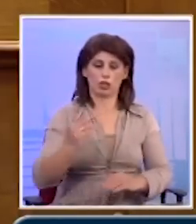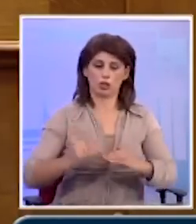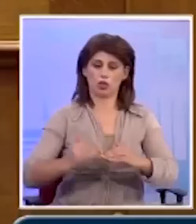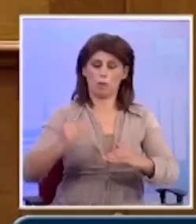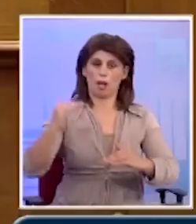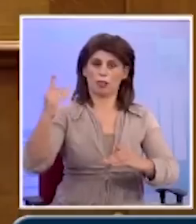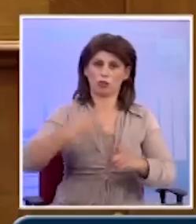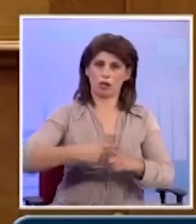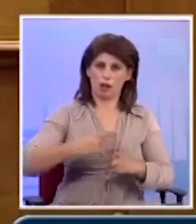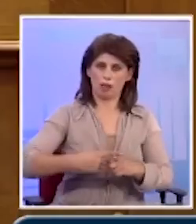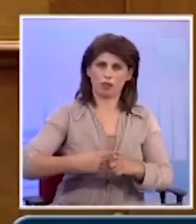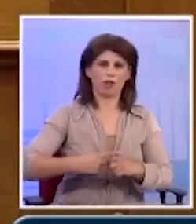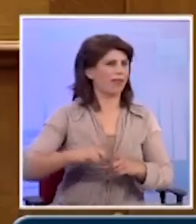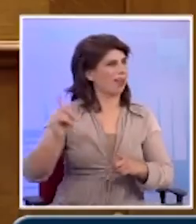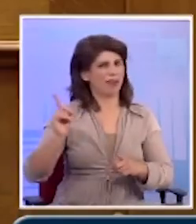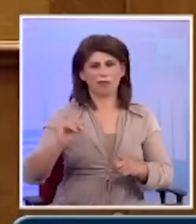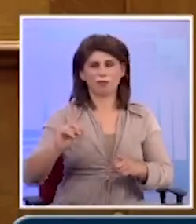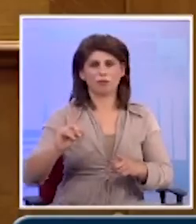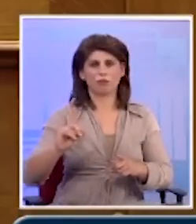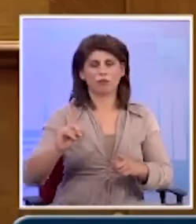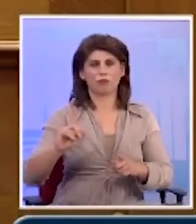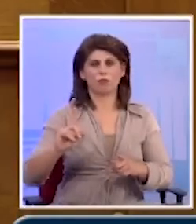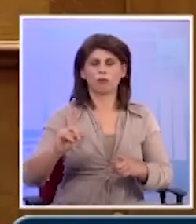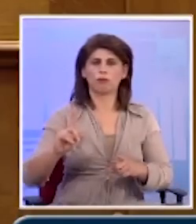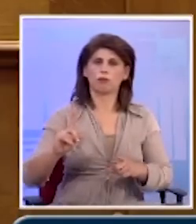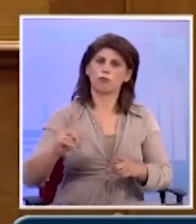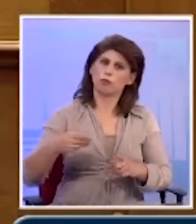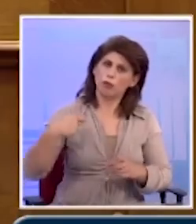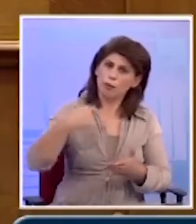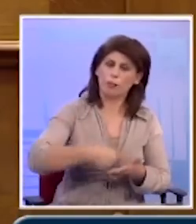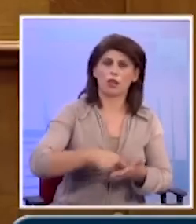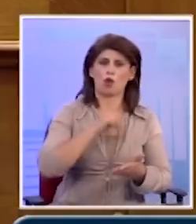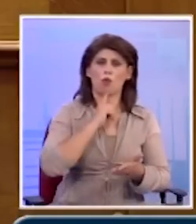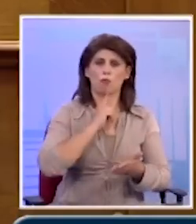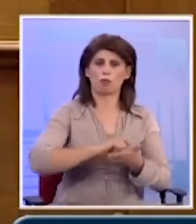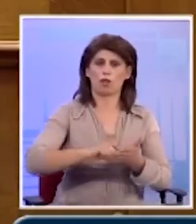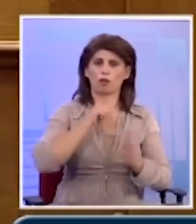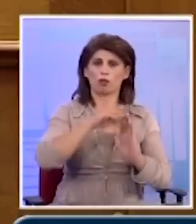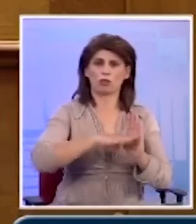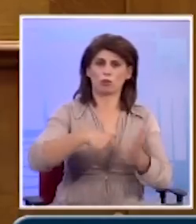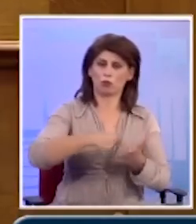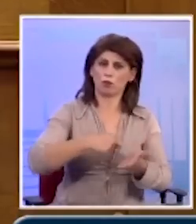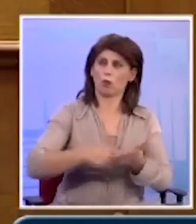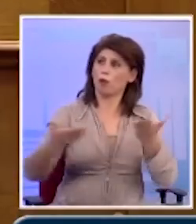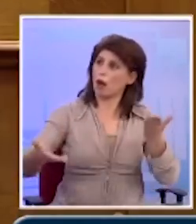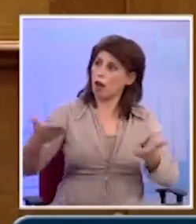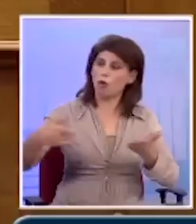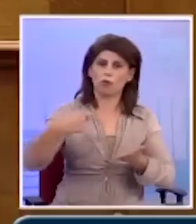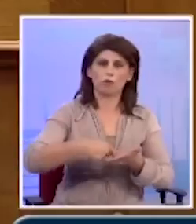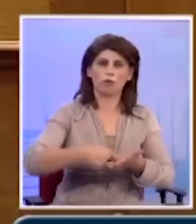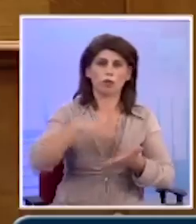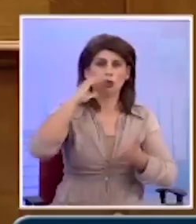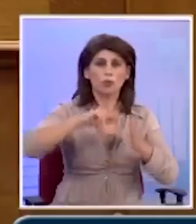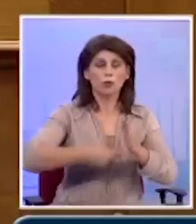στρωμάτων στην Ελλάδα, τα οποία δεν κατέβαλαν κατά το Σύνταγμα τους φόρους που τους αναλογούσαν,